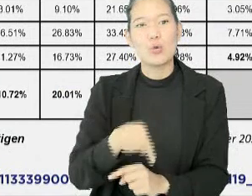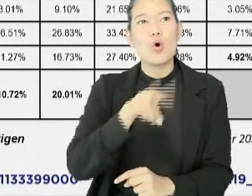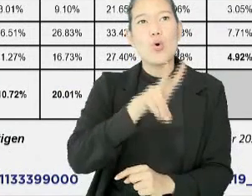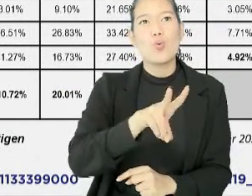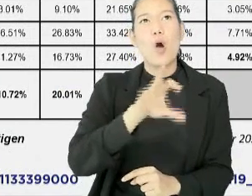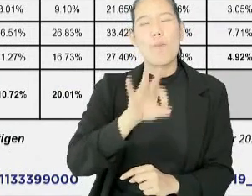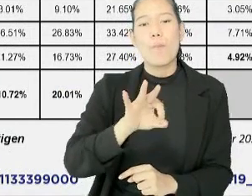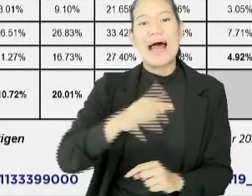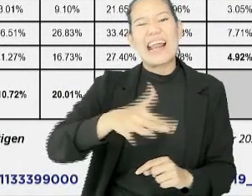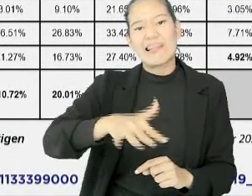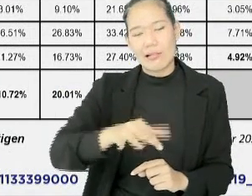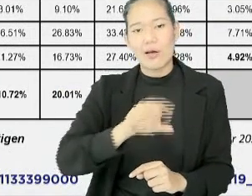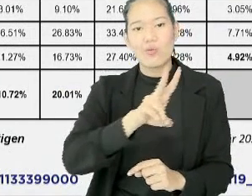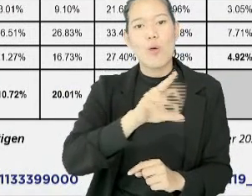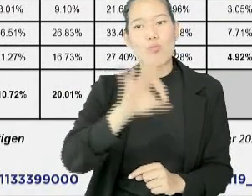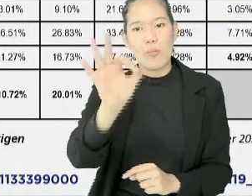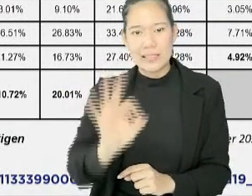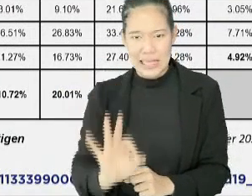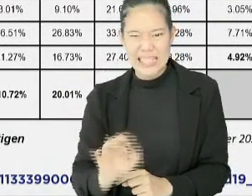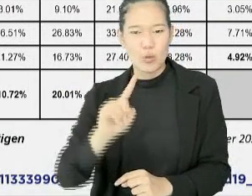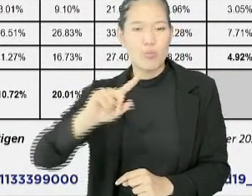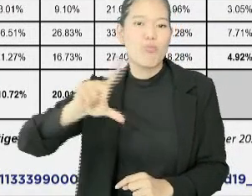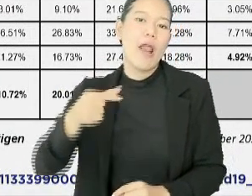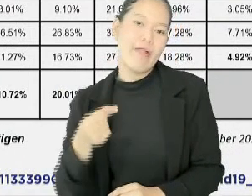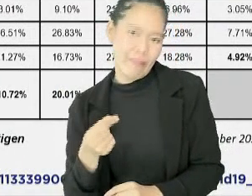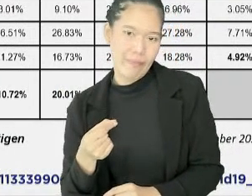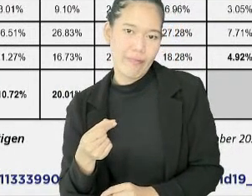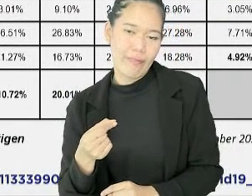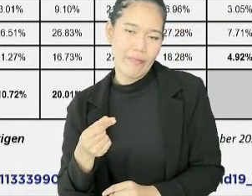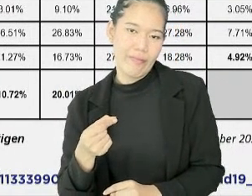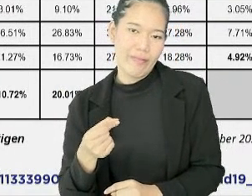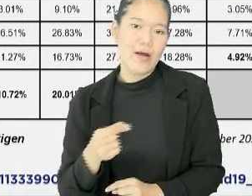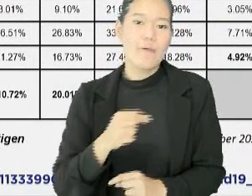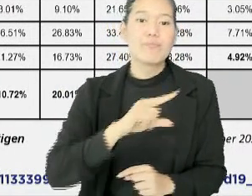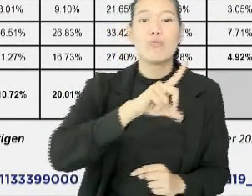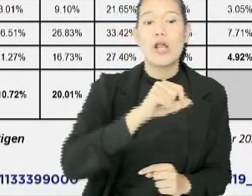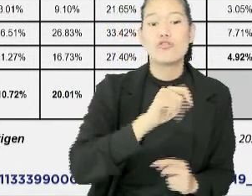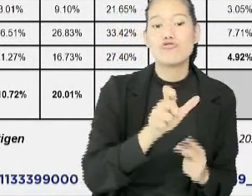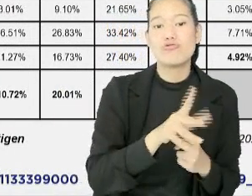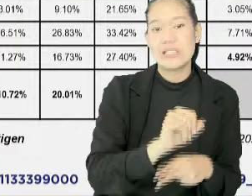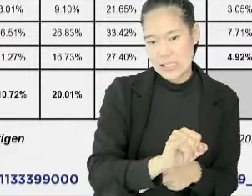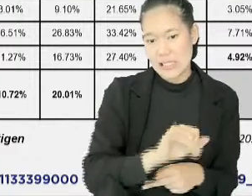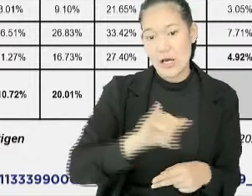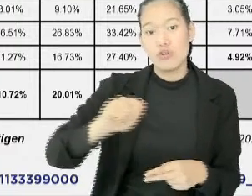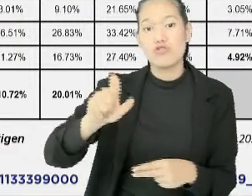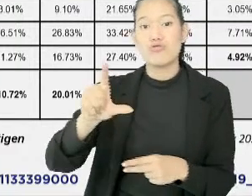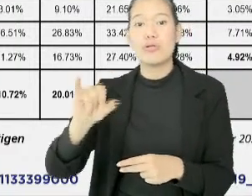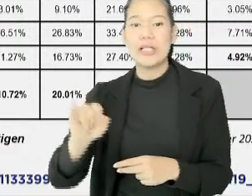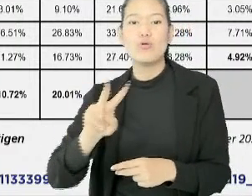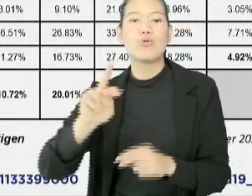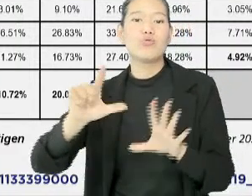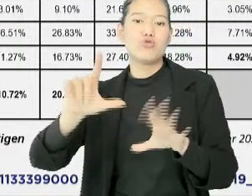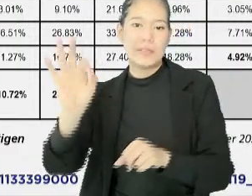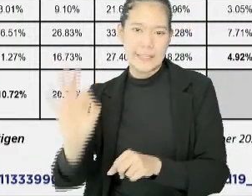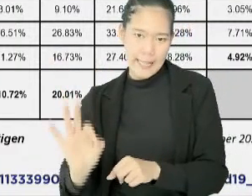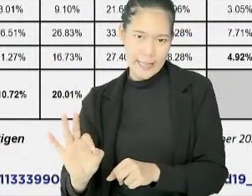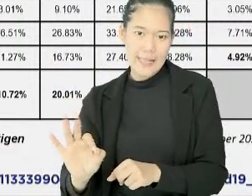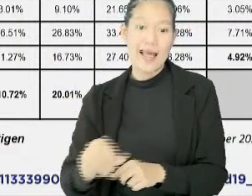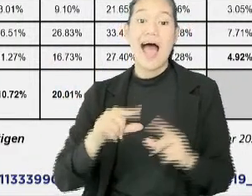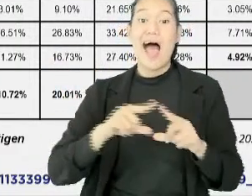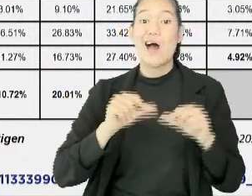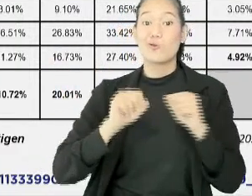20 data rata positif Fitri bulanannya bahkan mencapai 20% bulan Juni bulan July 27 persen